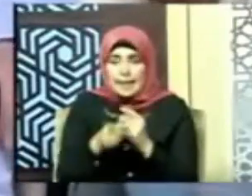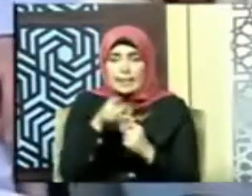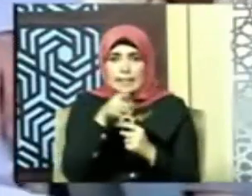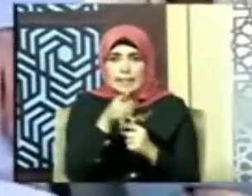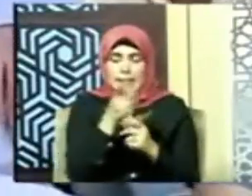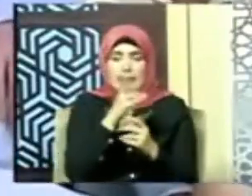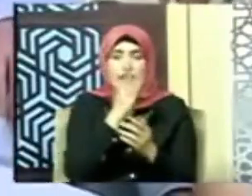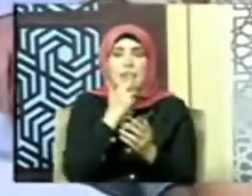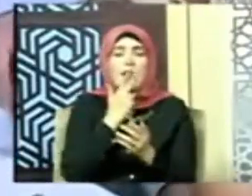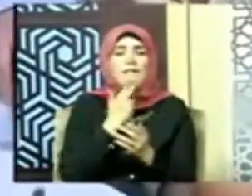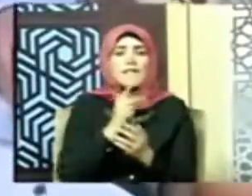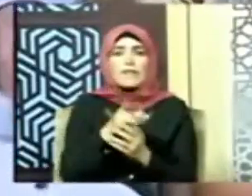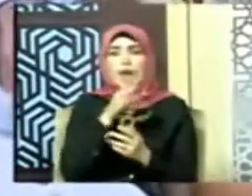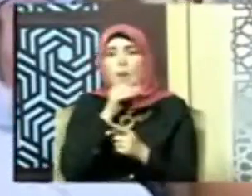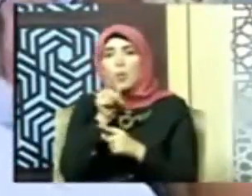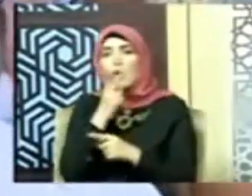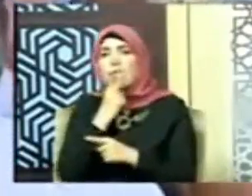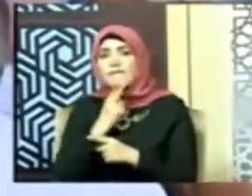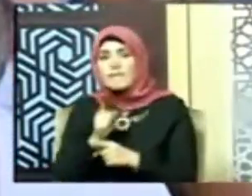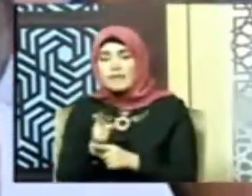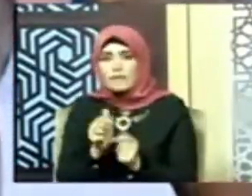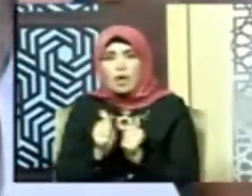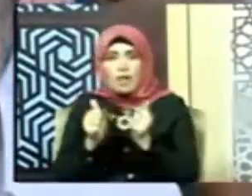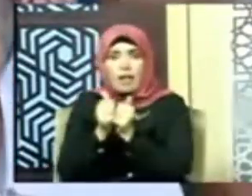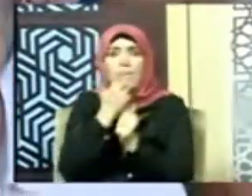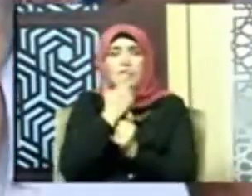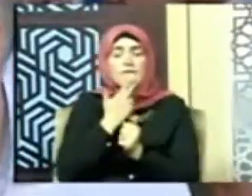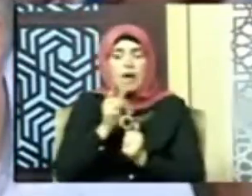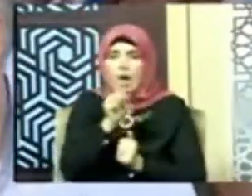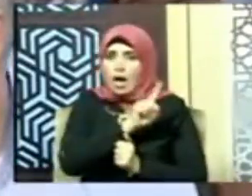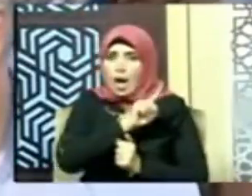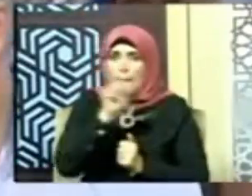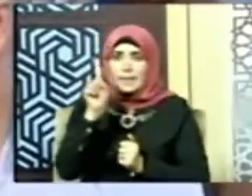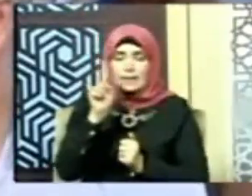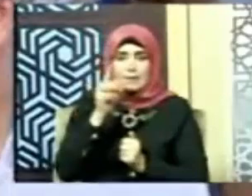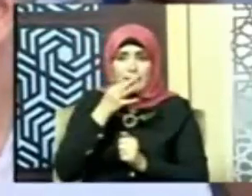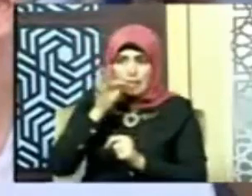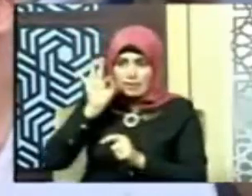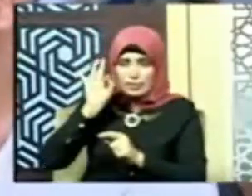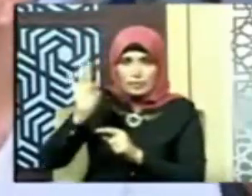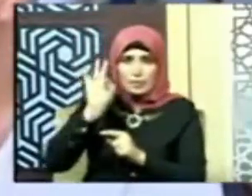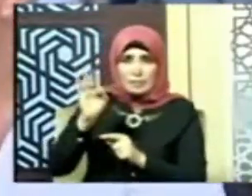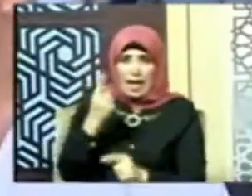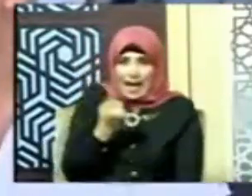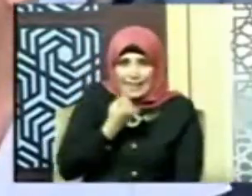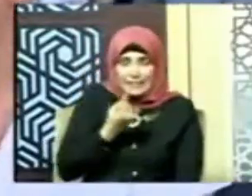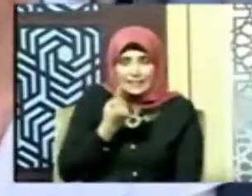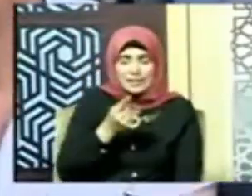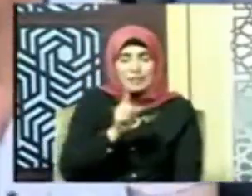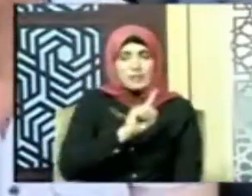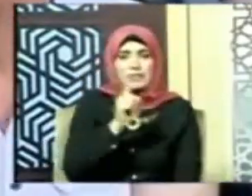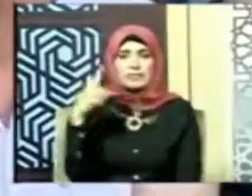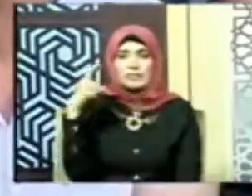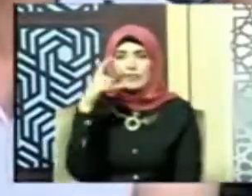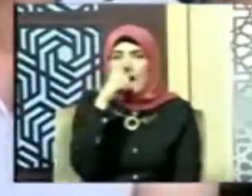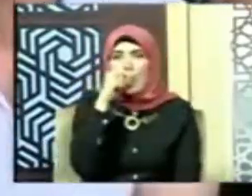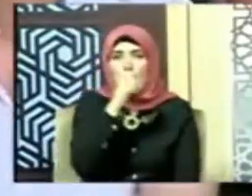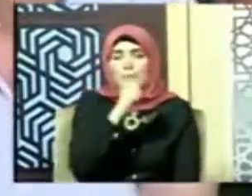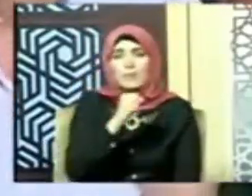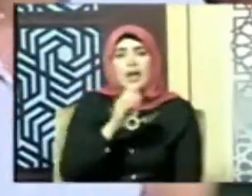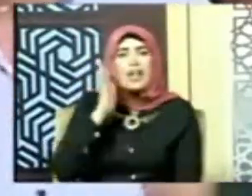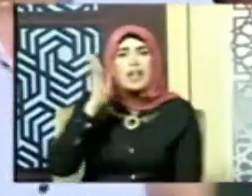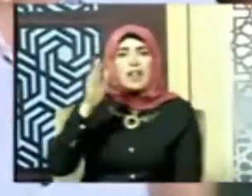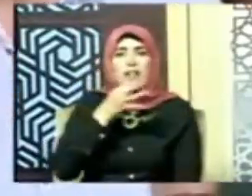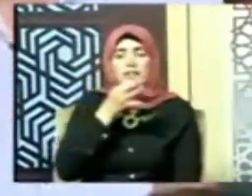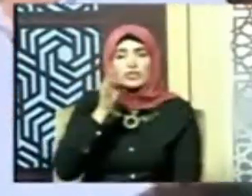بنت الأعفاء، ولم يتطاولوا عليها تطاولا عاديا، بل